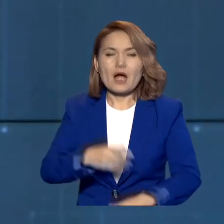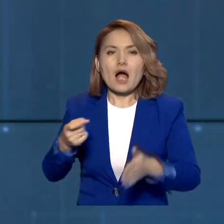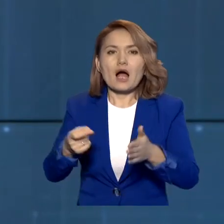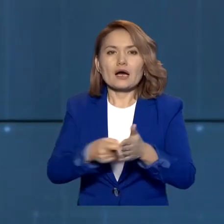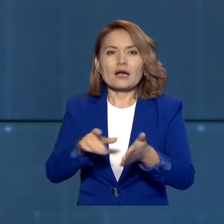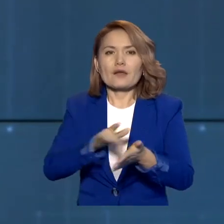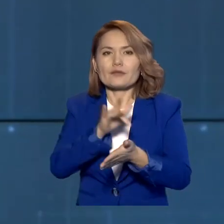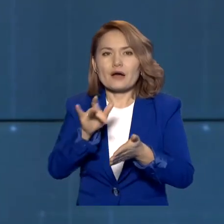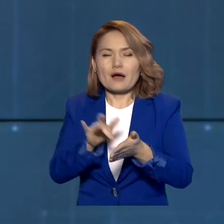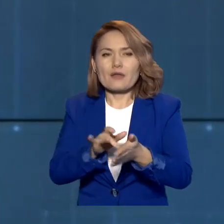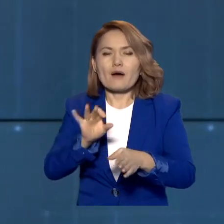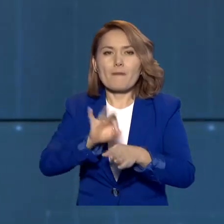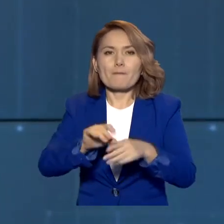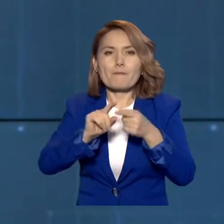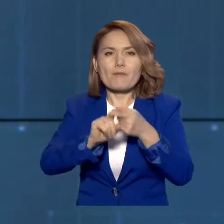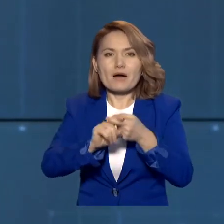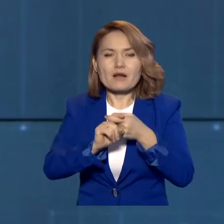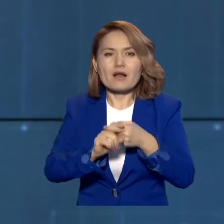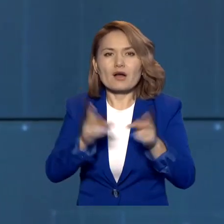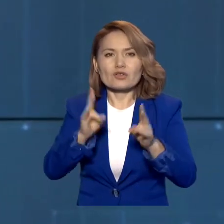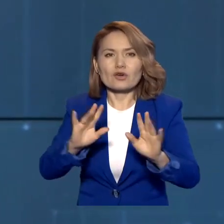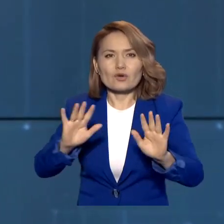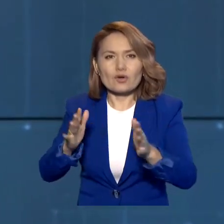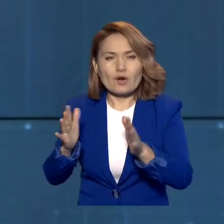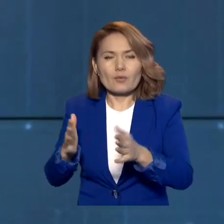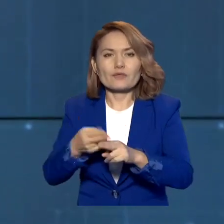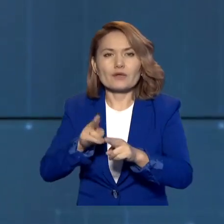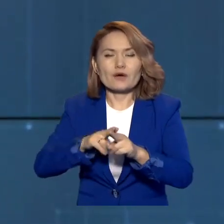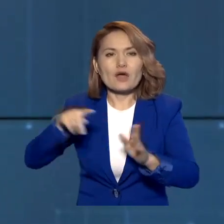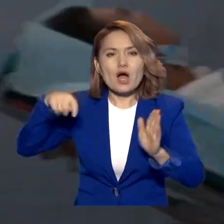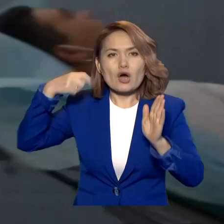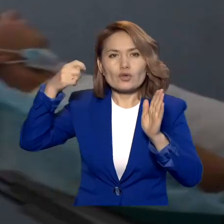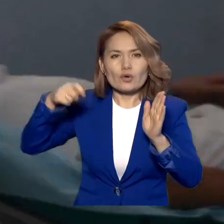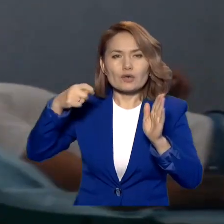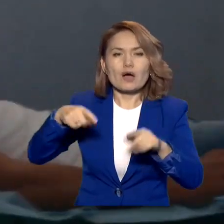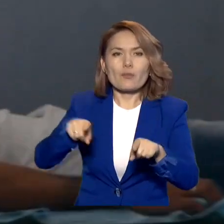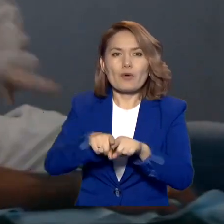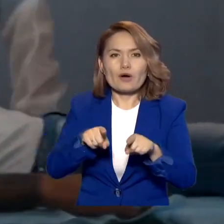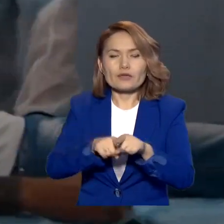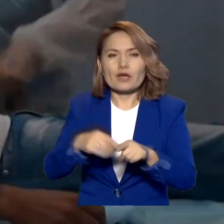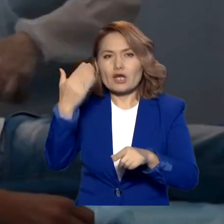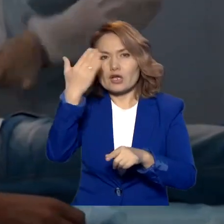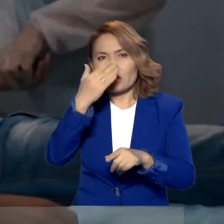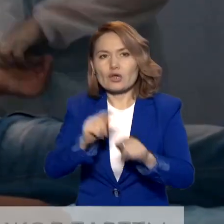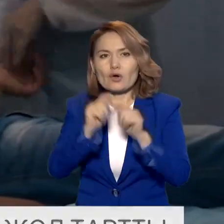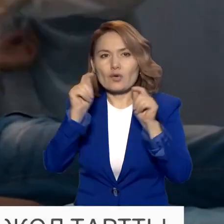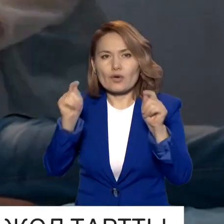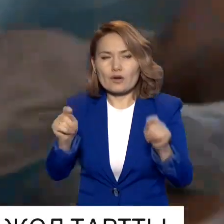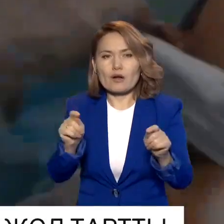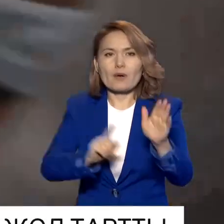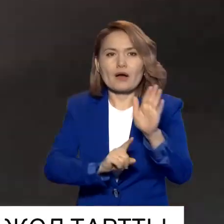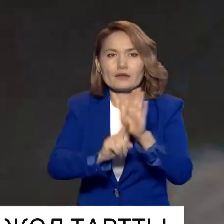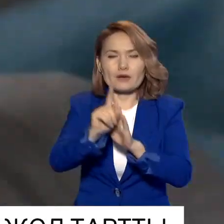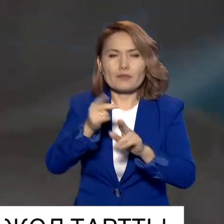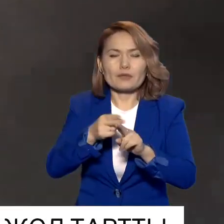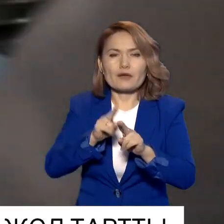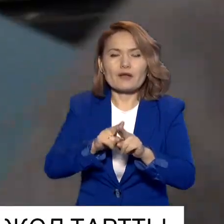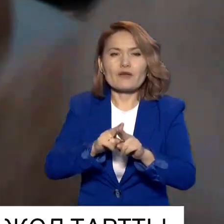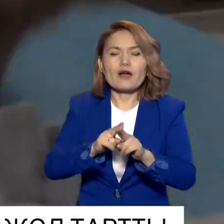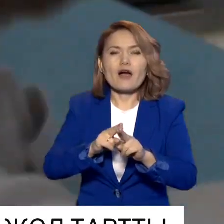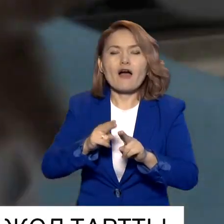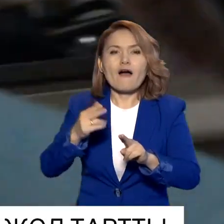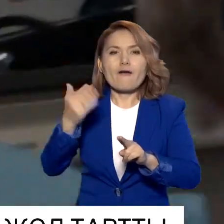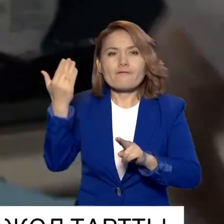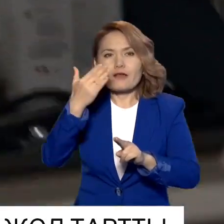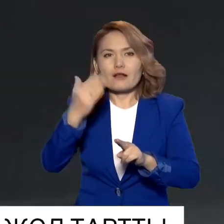Қарғанда пандемия кезіндегі шынайы оқиғалар негізіне түсірілген бірінші толқын деп аталатын кинотуынды көрерменге жол тартты. Фильмнің